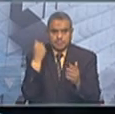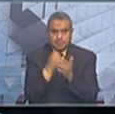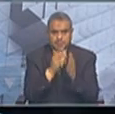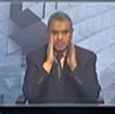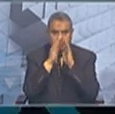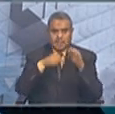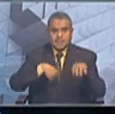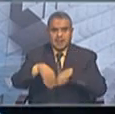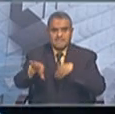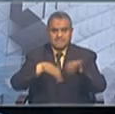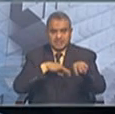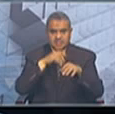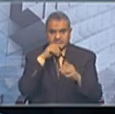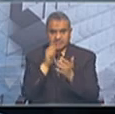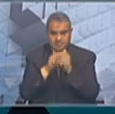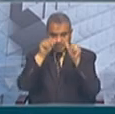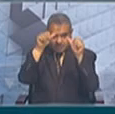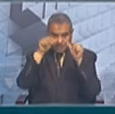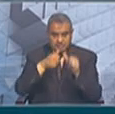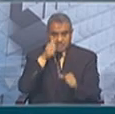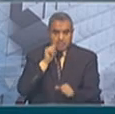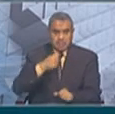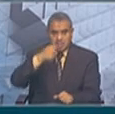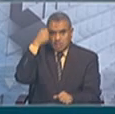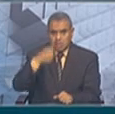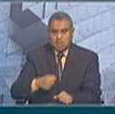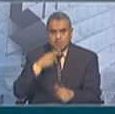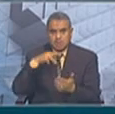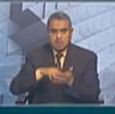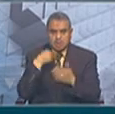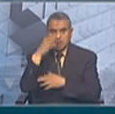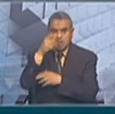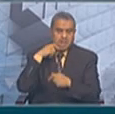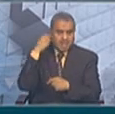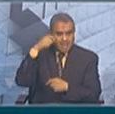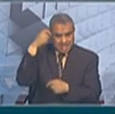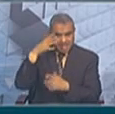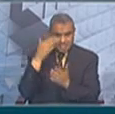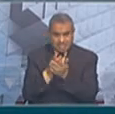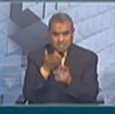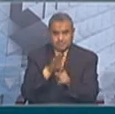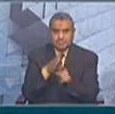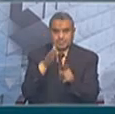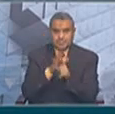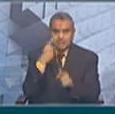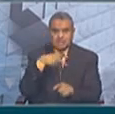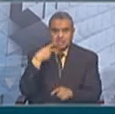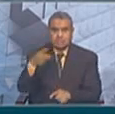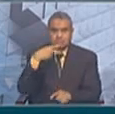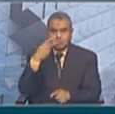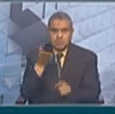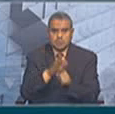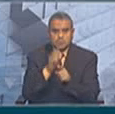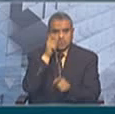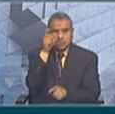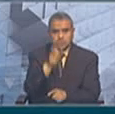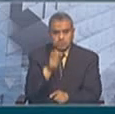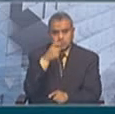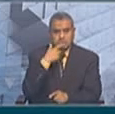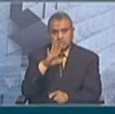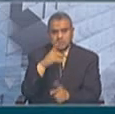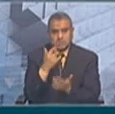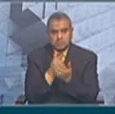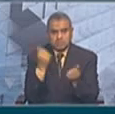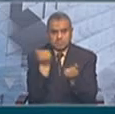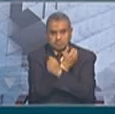لملفاتنا السياسية، حيث أعلنت أوكرانيا الحداد في مقاطعة خاركوف إثر مقتل 22 شخصا على الأقل في